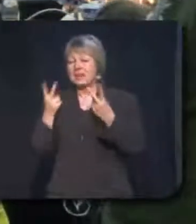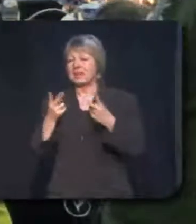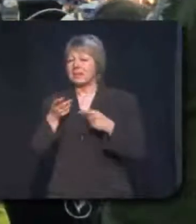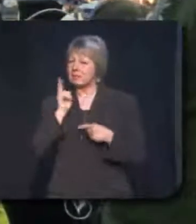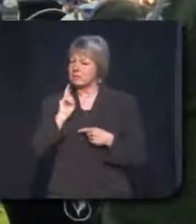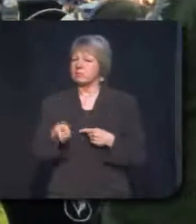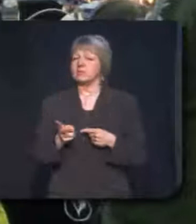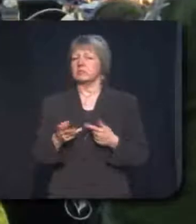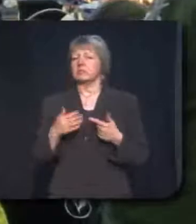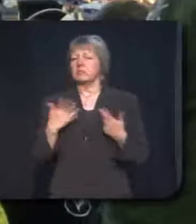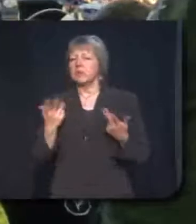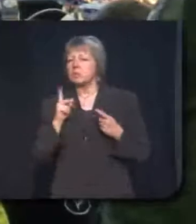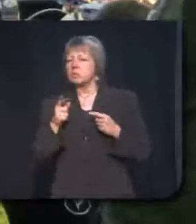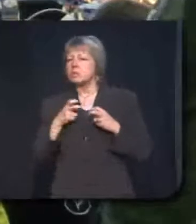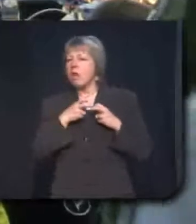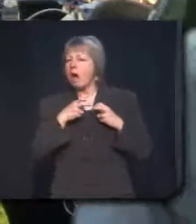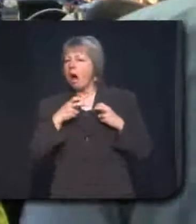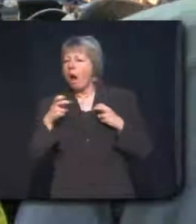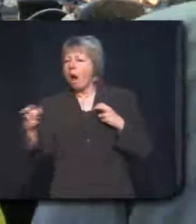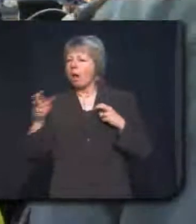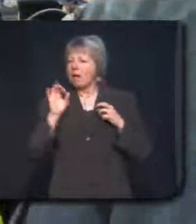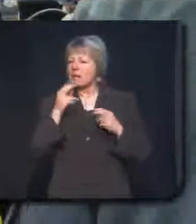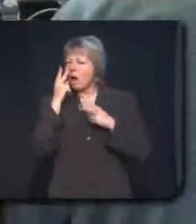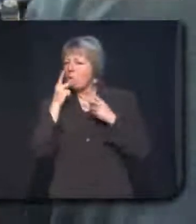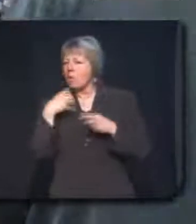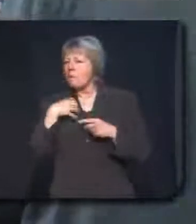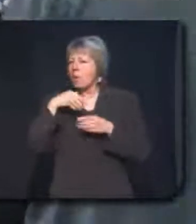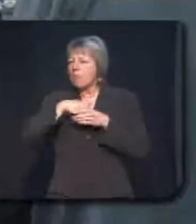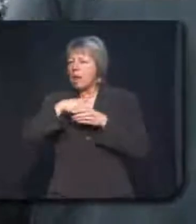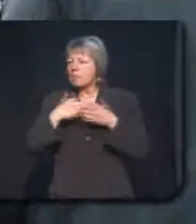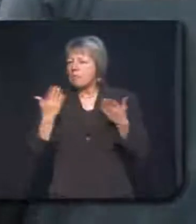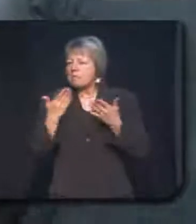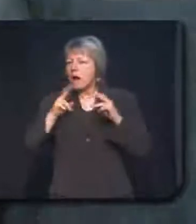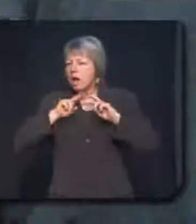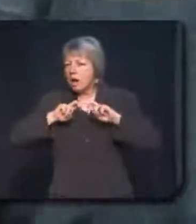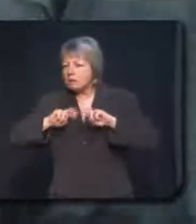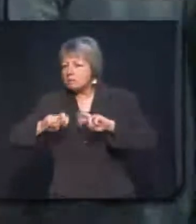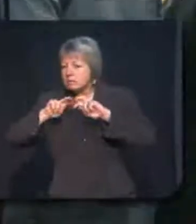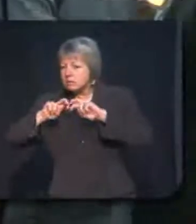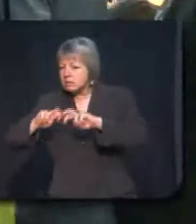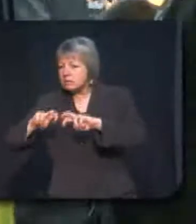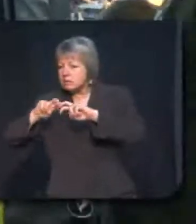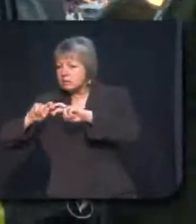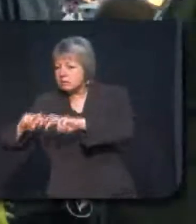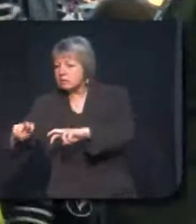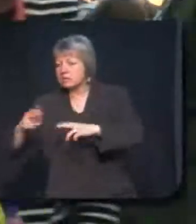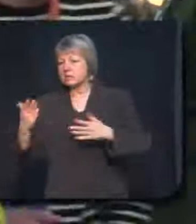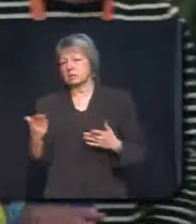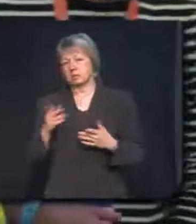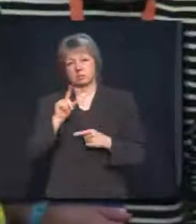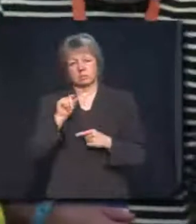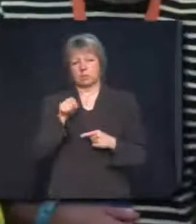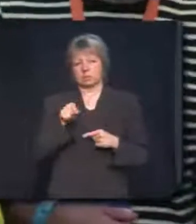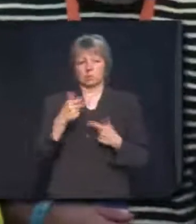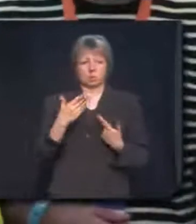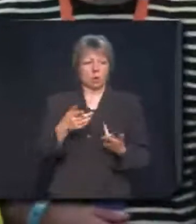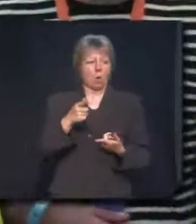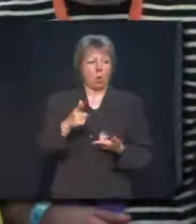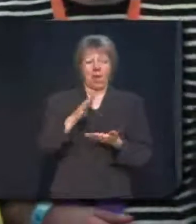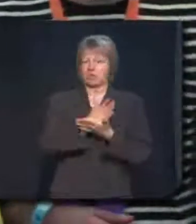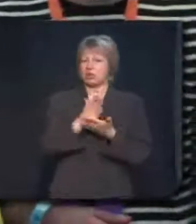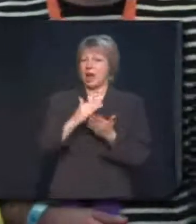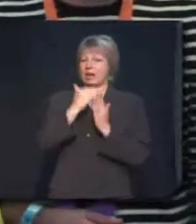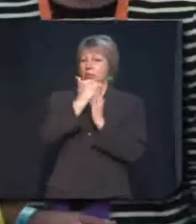möglichen Probleme untersucht werden können ich als außerdem für sehr problematisch dass mit dieser entscheidungsordnung das System seine